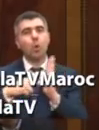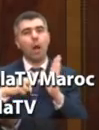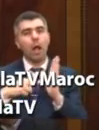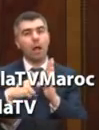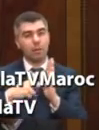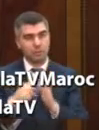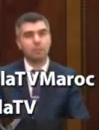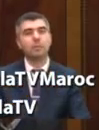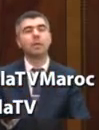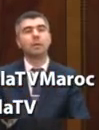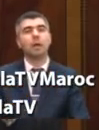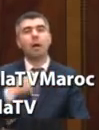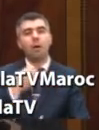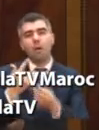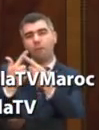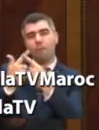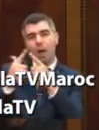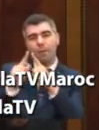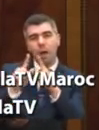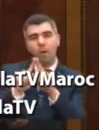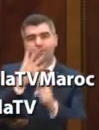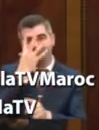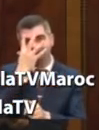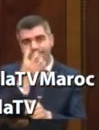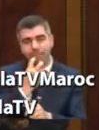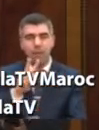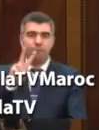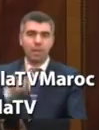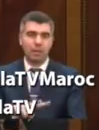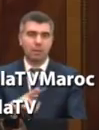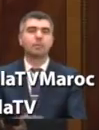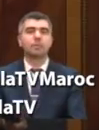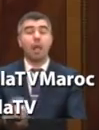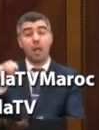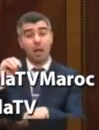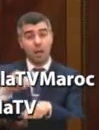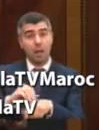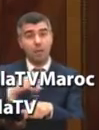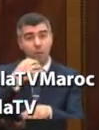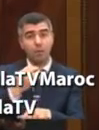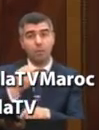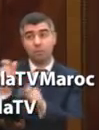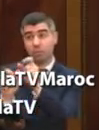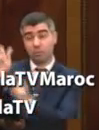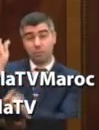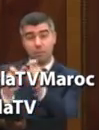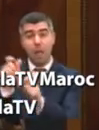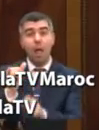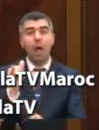نجدد هذا الاستنكار وهذا التنديد، ونؤكد مرة أخرى على أن الشعوب العربية